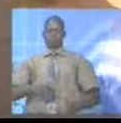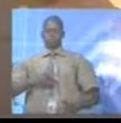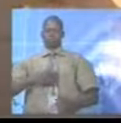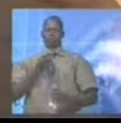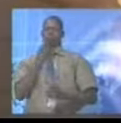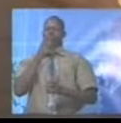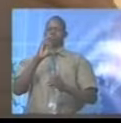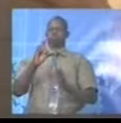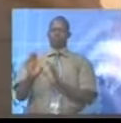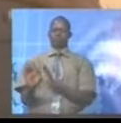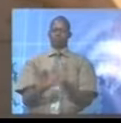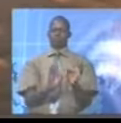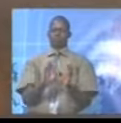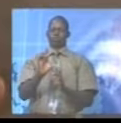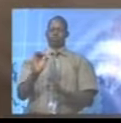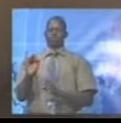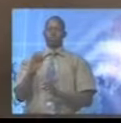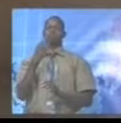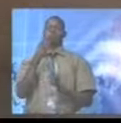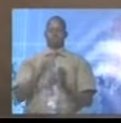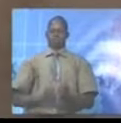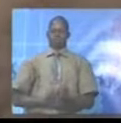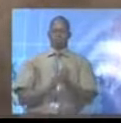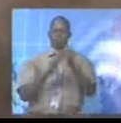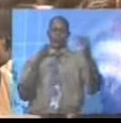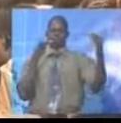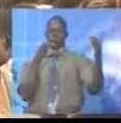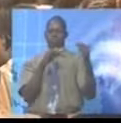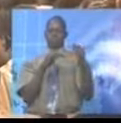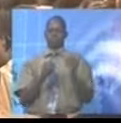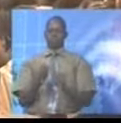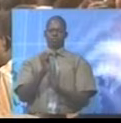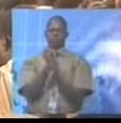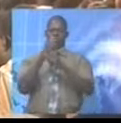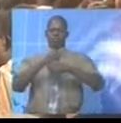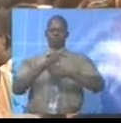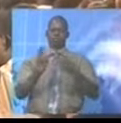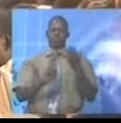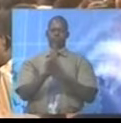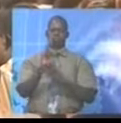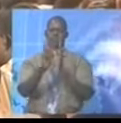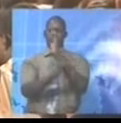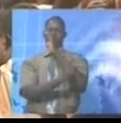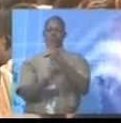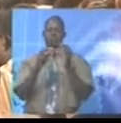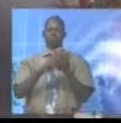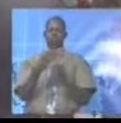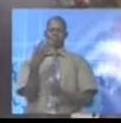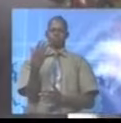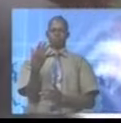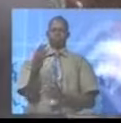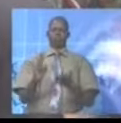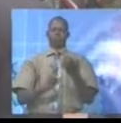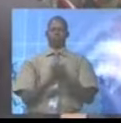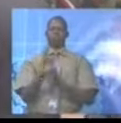devoir accompli. Lui qui a piloté les études ayant conduit à la création de l'université de Kourougou en 2005.